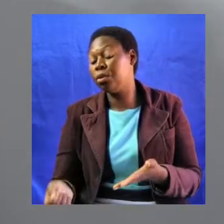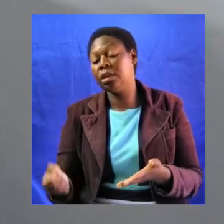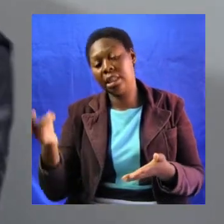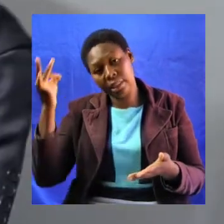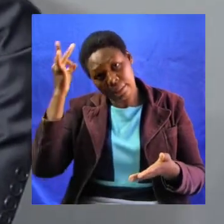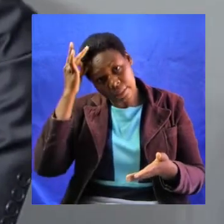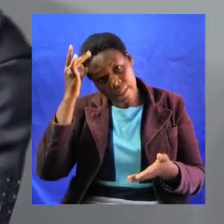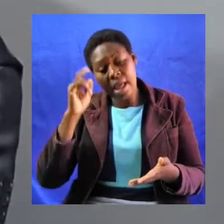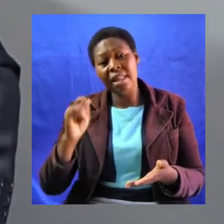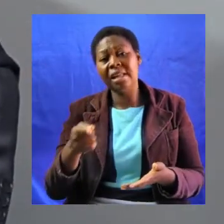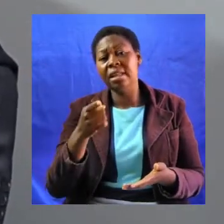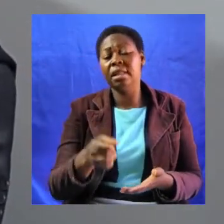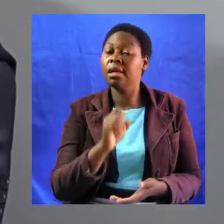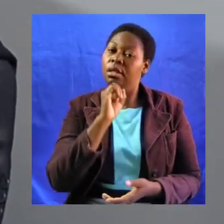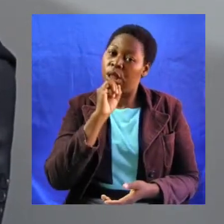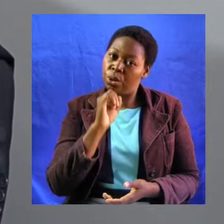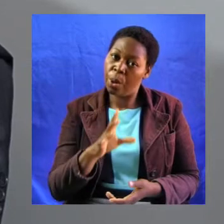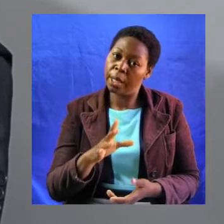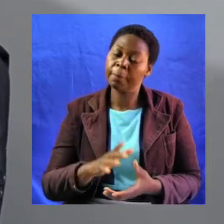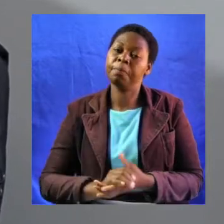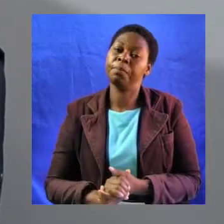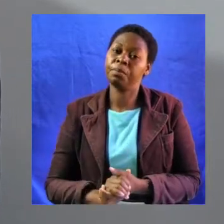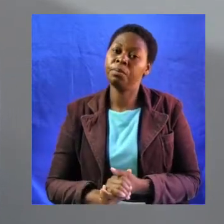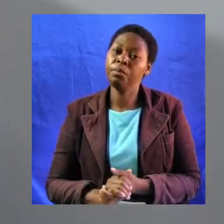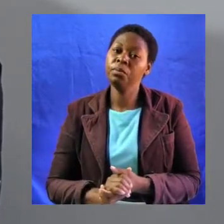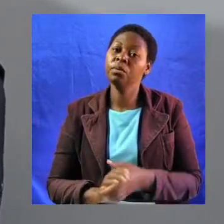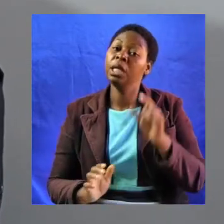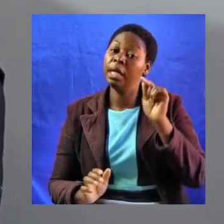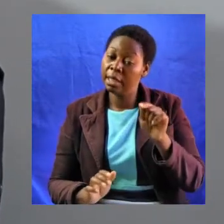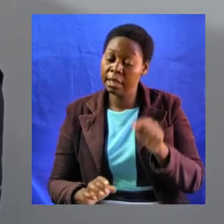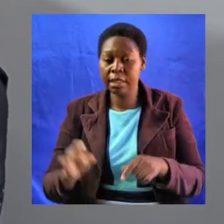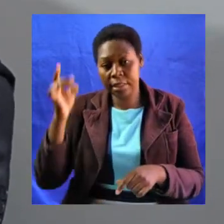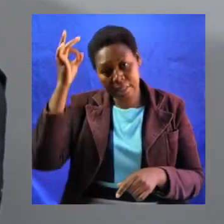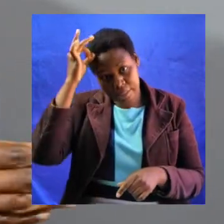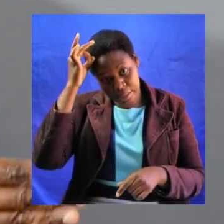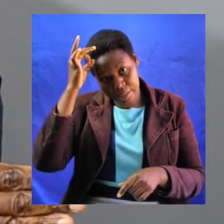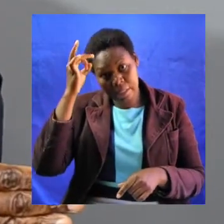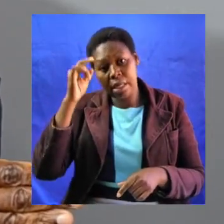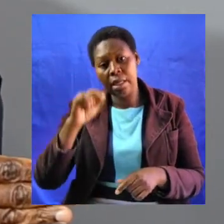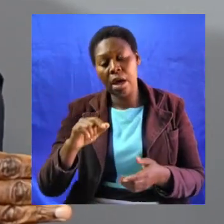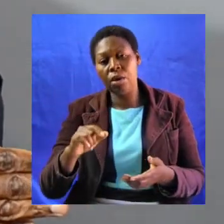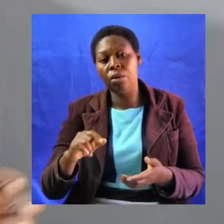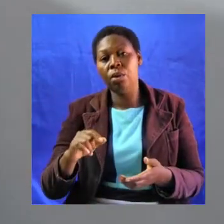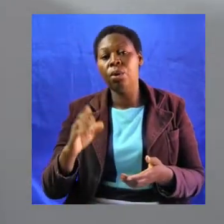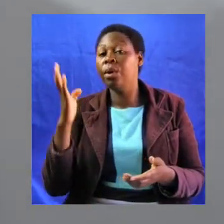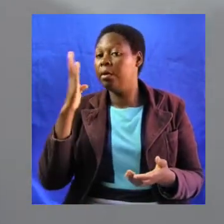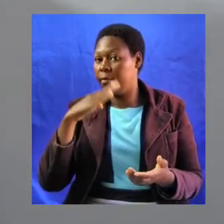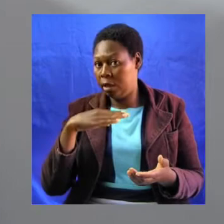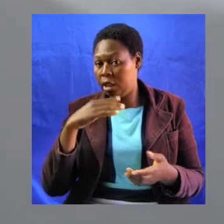kuti nyaya yatiri kuona panapa mambo ari kutonyorwawo ainzi Ahashiverosh Sairas anga asipo.